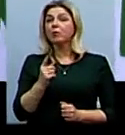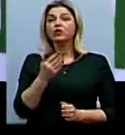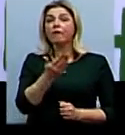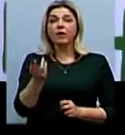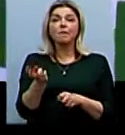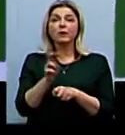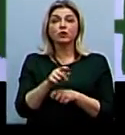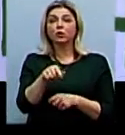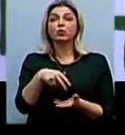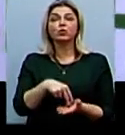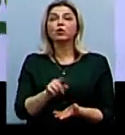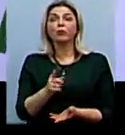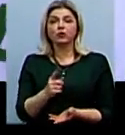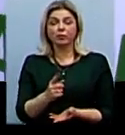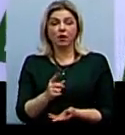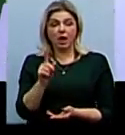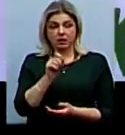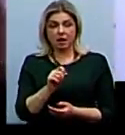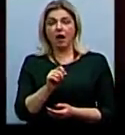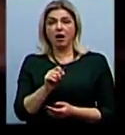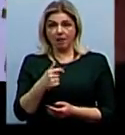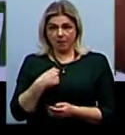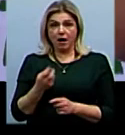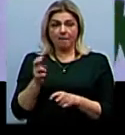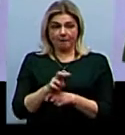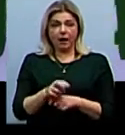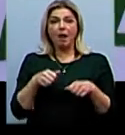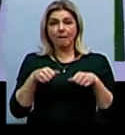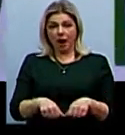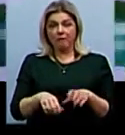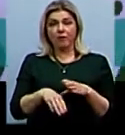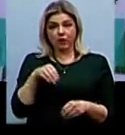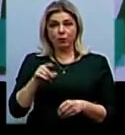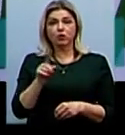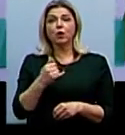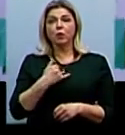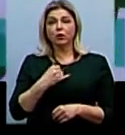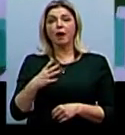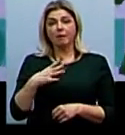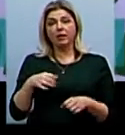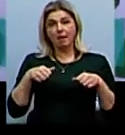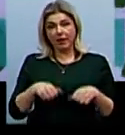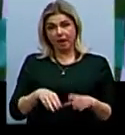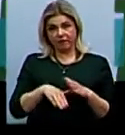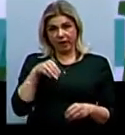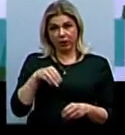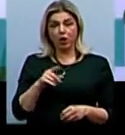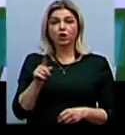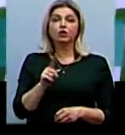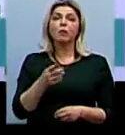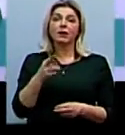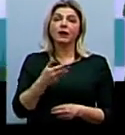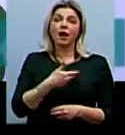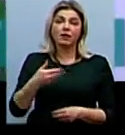відстоюєте сьогодні? Ми прийшли за право вибору. Ми прийшли за право вибору, щоб у нас було право вибору, щоб ми могли, щоб до